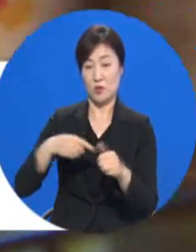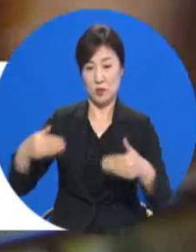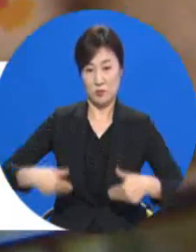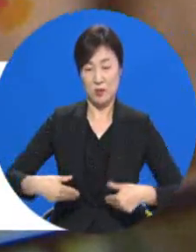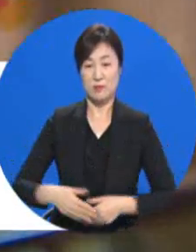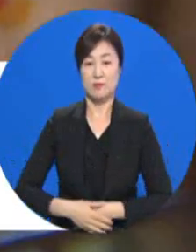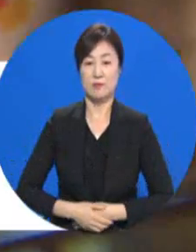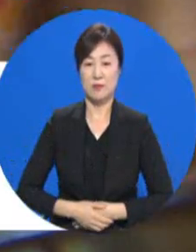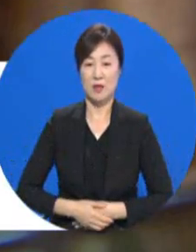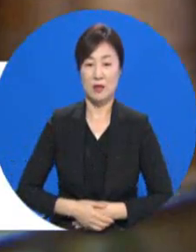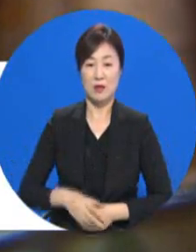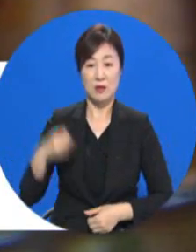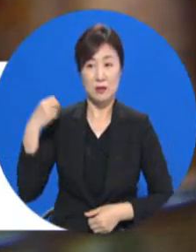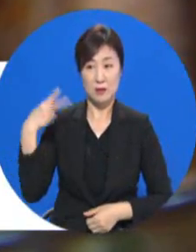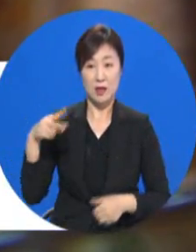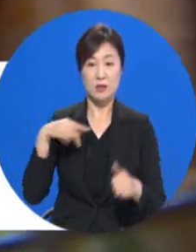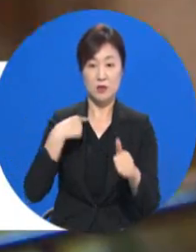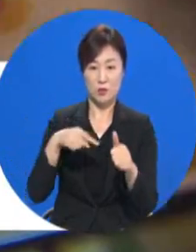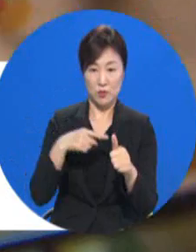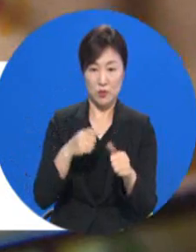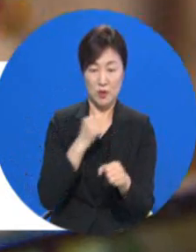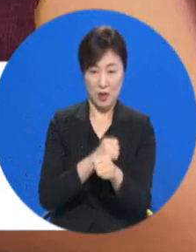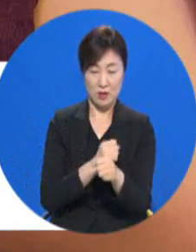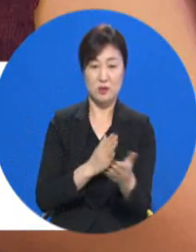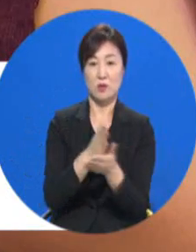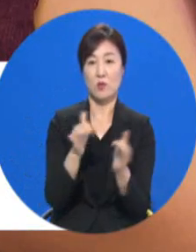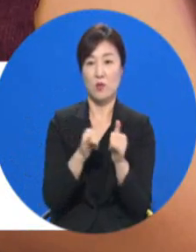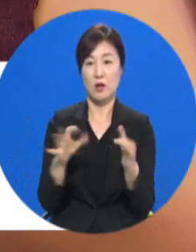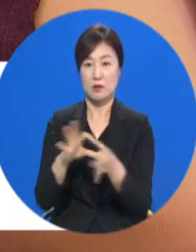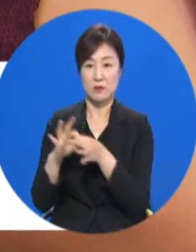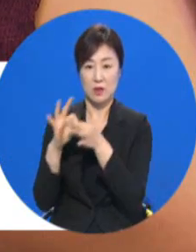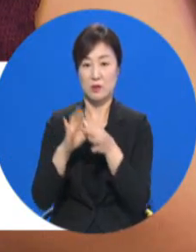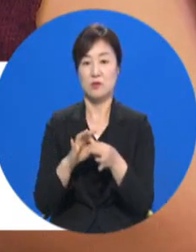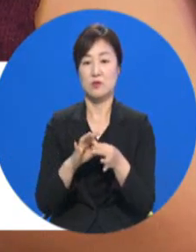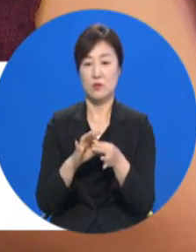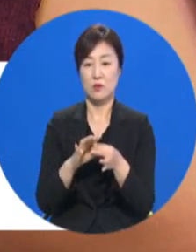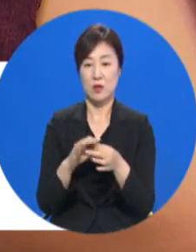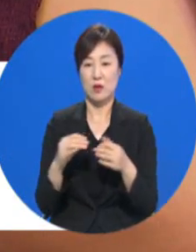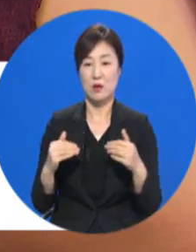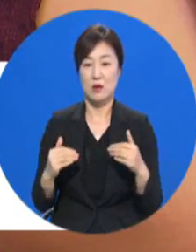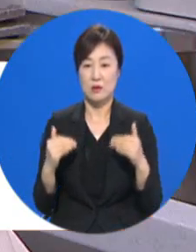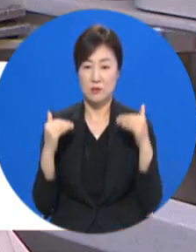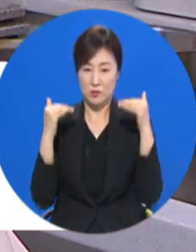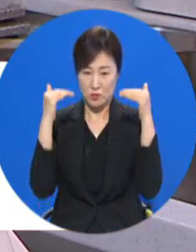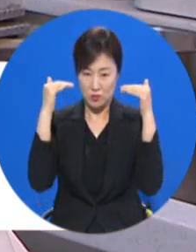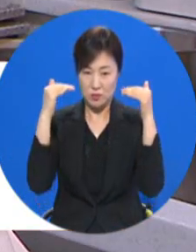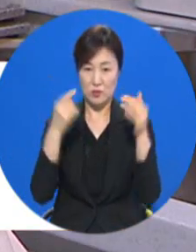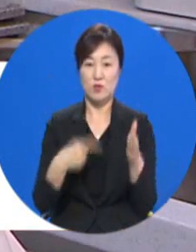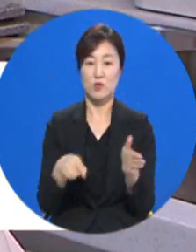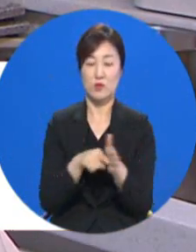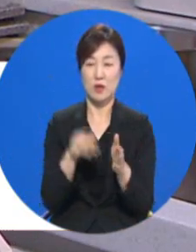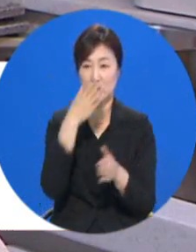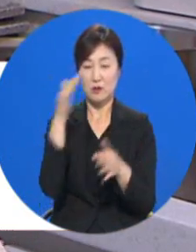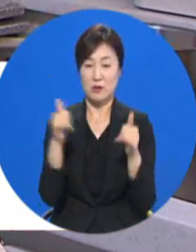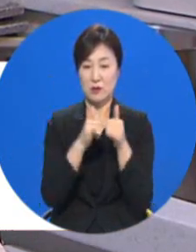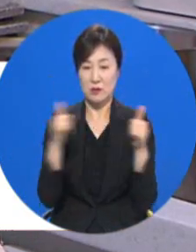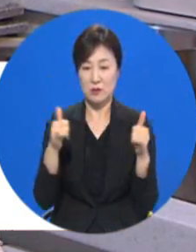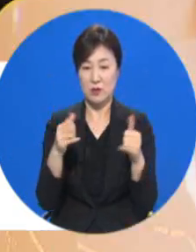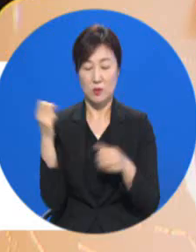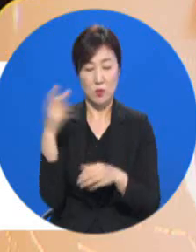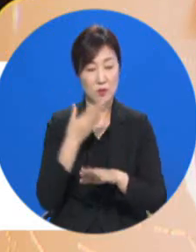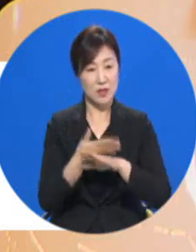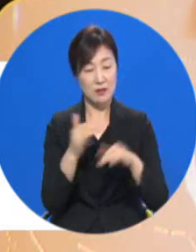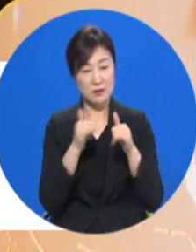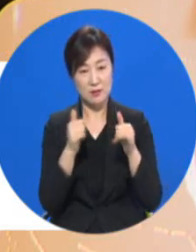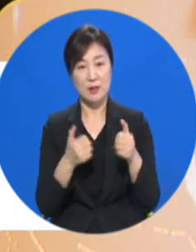전문가와의 네트워크들이 활용이 돼서 지속적으로 성장할 수 있도록 이 청년들이 다시 또 그런 멘토 역할을 하거나